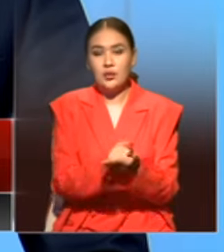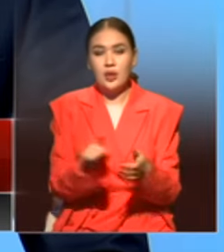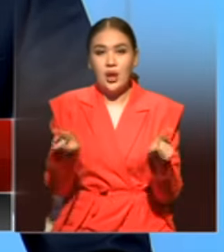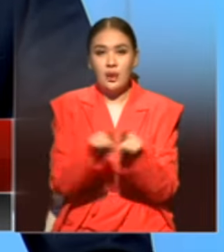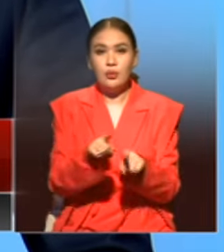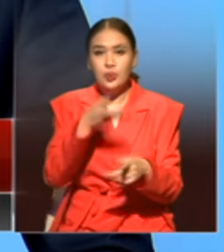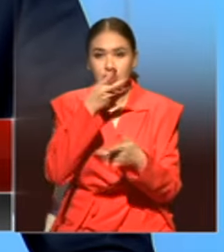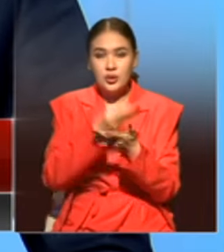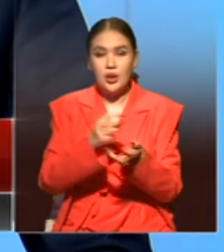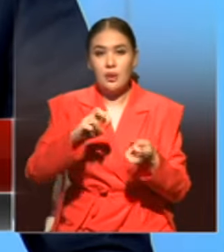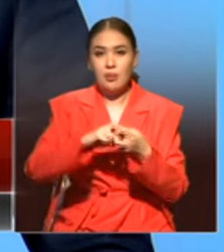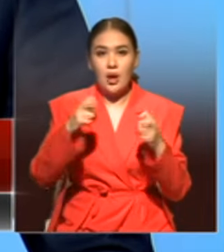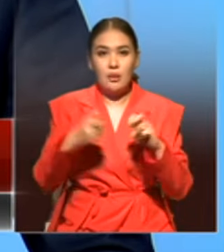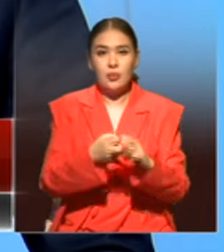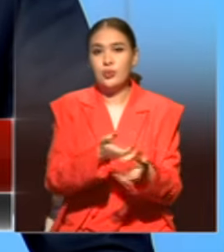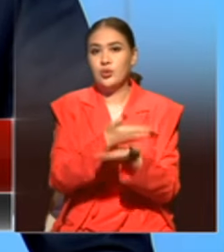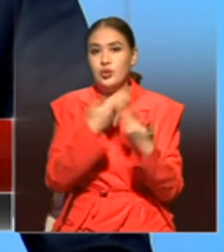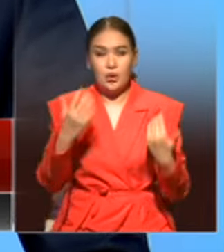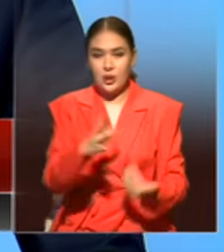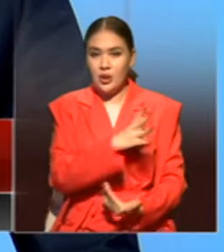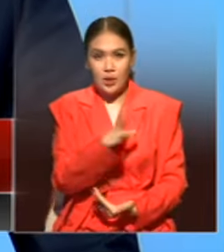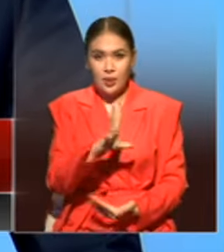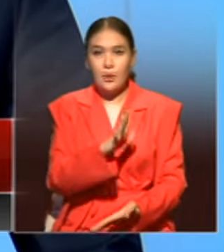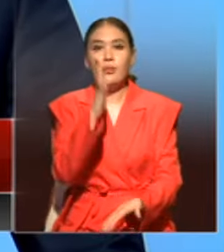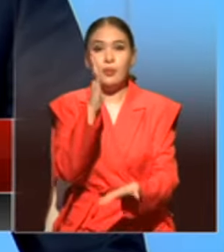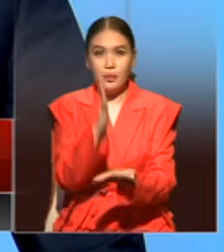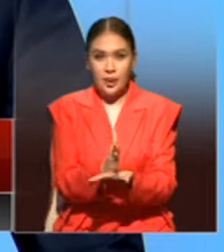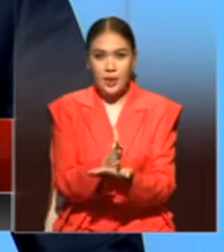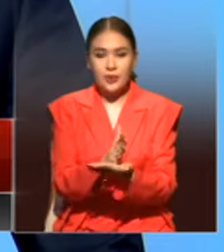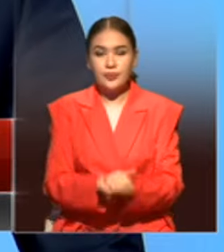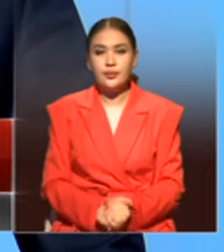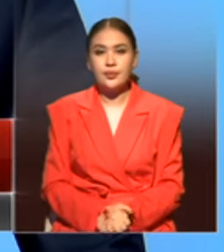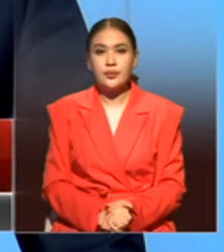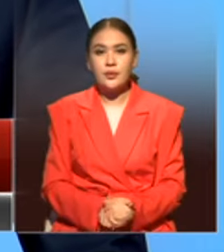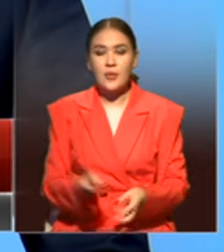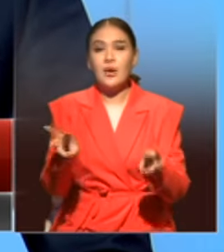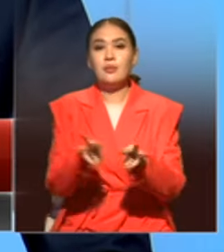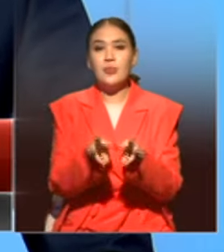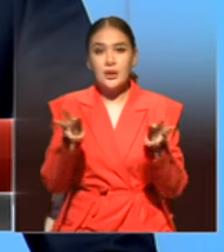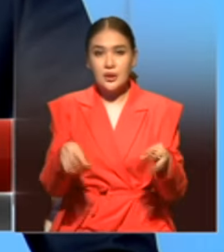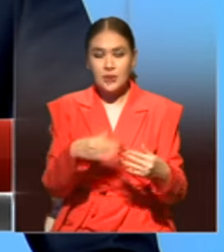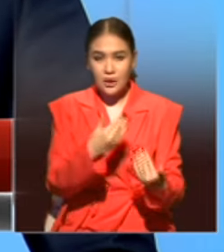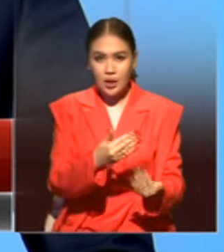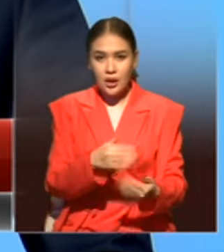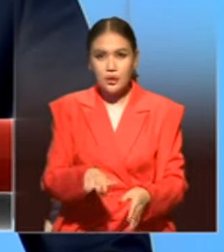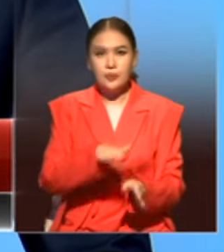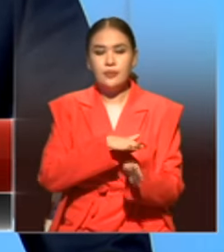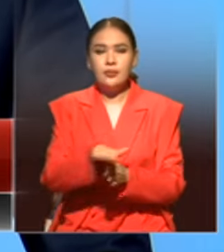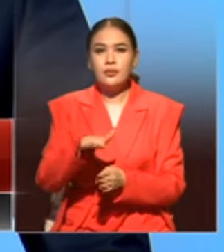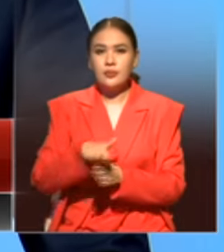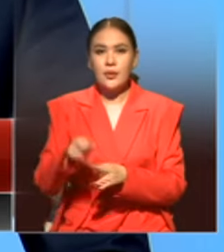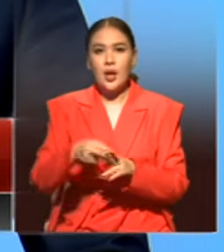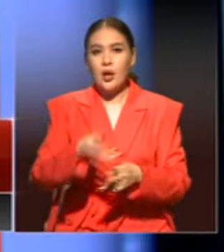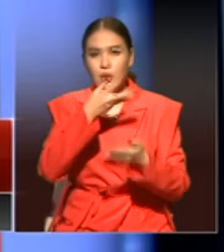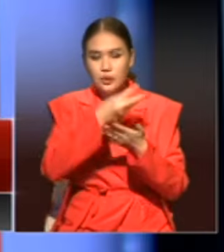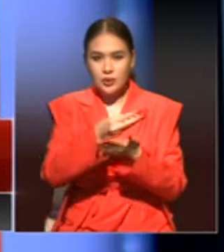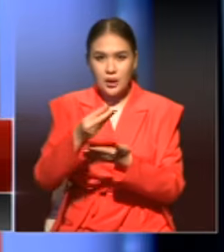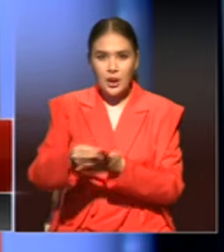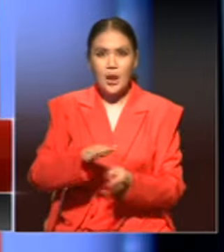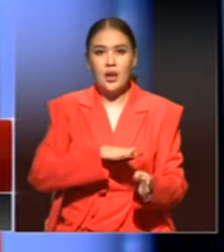өзіндік проблемалық мәселелері жоқ емес, бар. Енді бұл мәселеде жаңағыдай министрліктің, жергілікті атқарушы органдарының өз тарапынан атқарылып